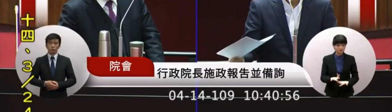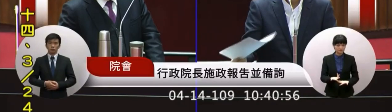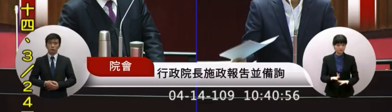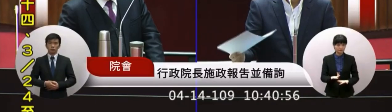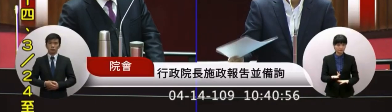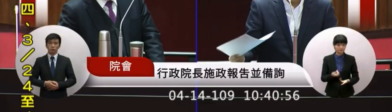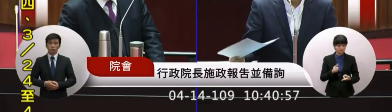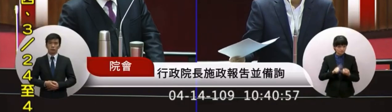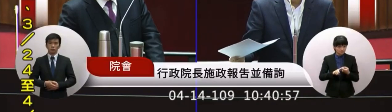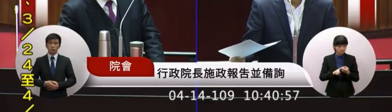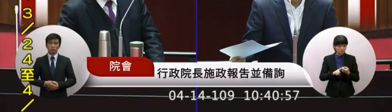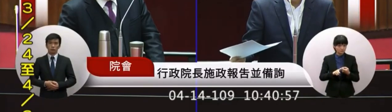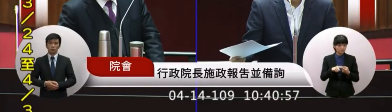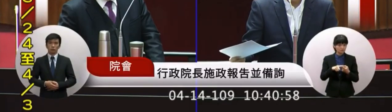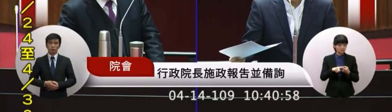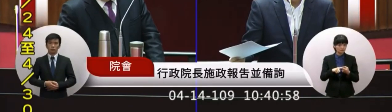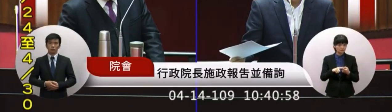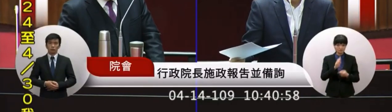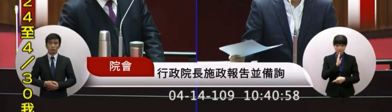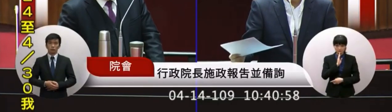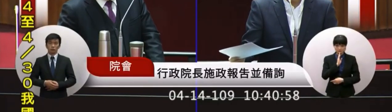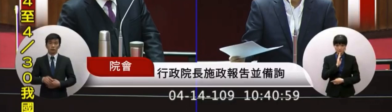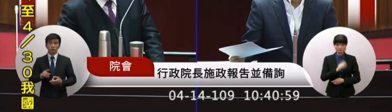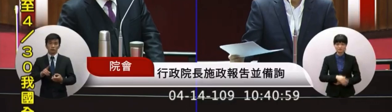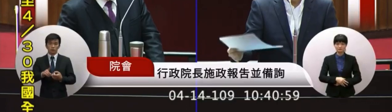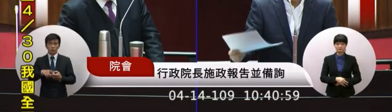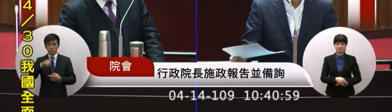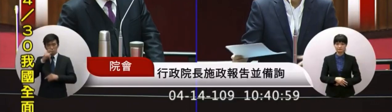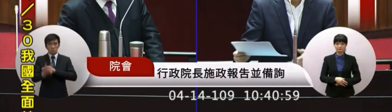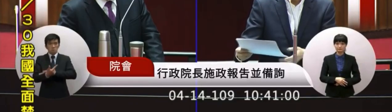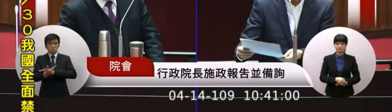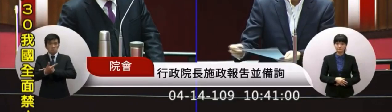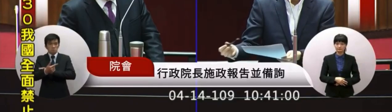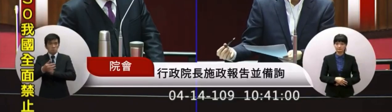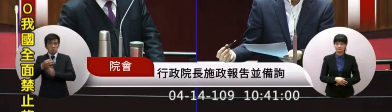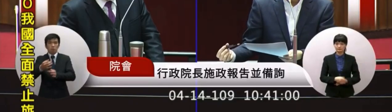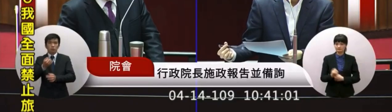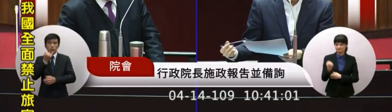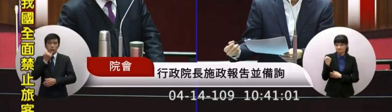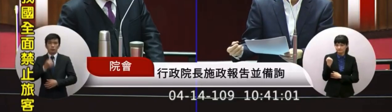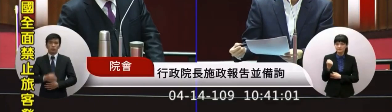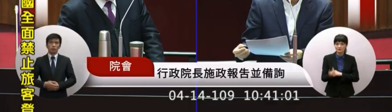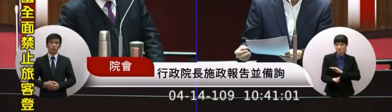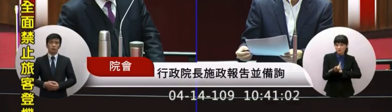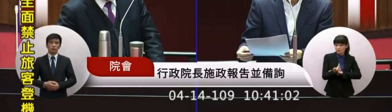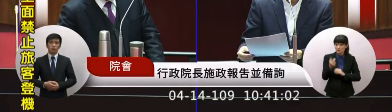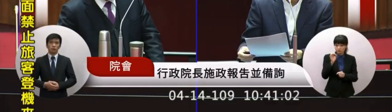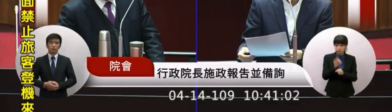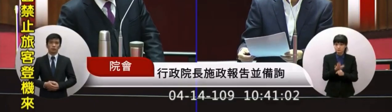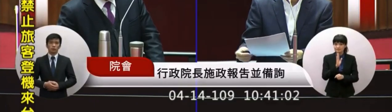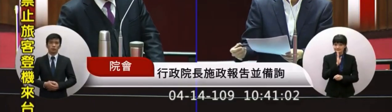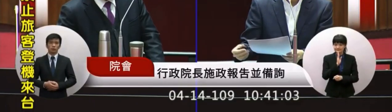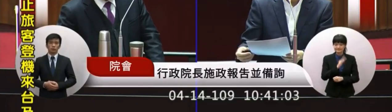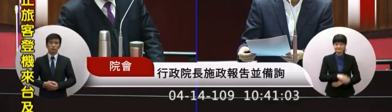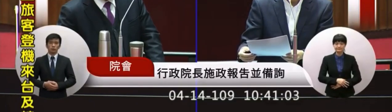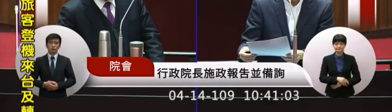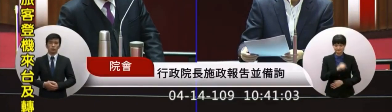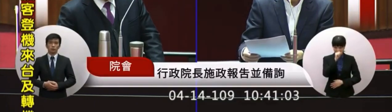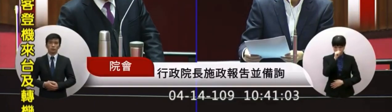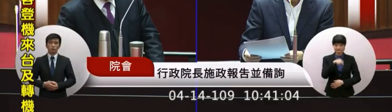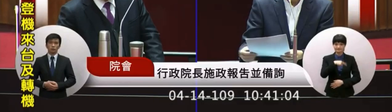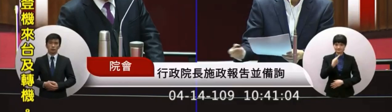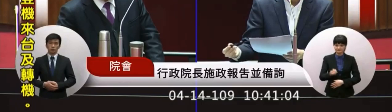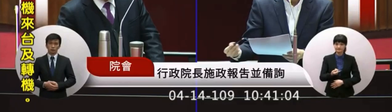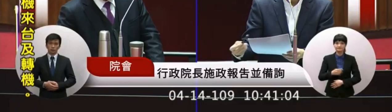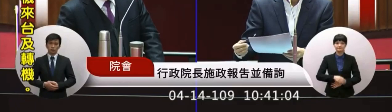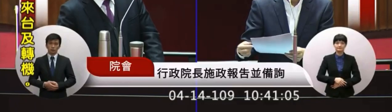这样子是对的嘛？对不对？ 对，就是尽速到位。 尽速到位。好，那接下来我们要讨论到的是纾困讲完了，要